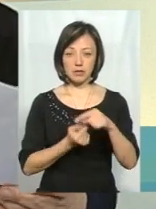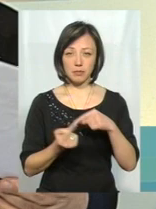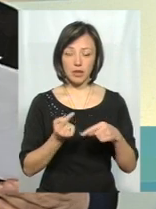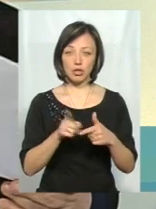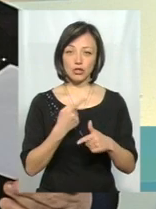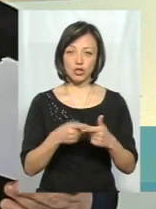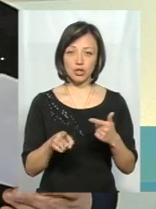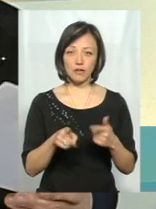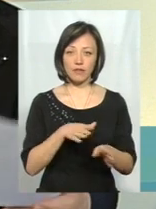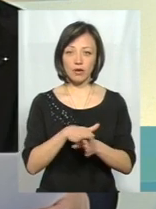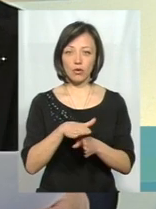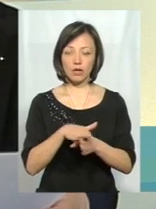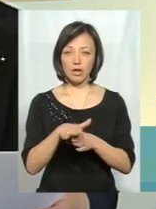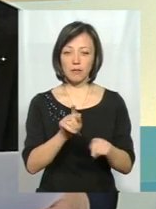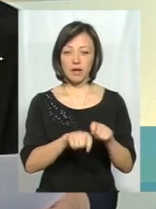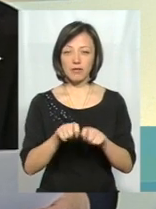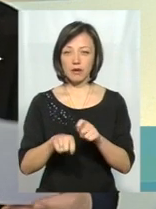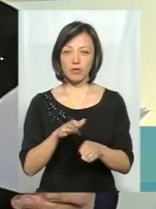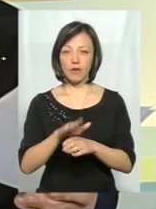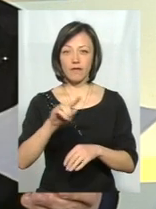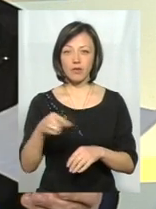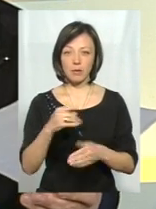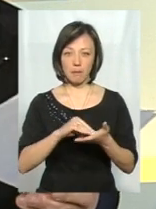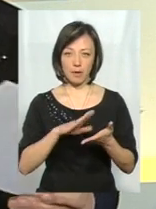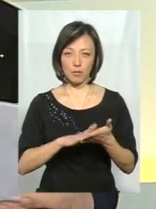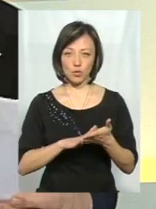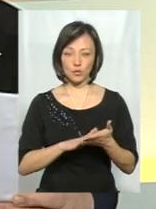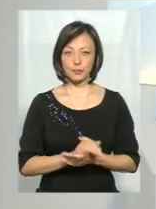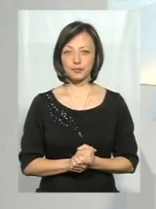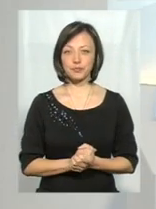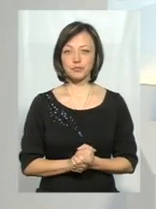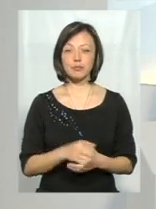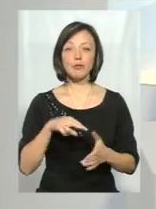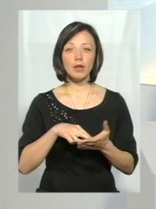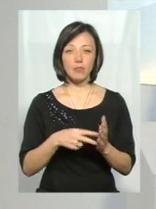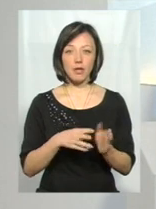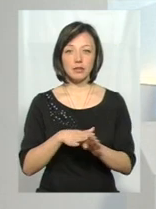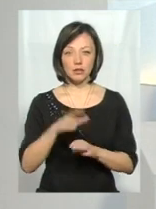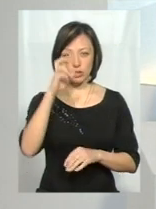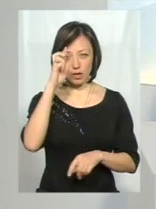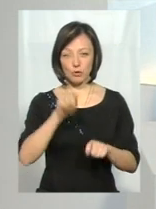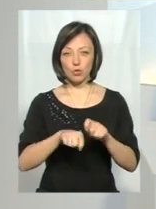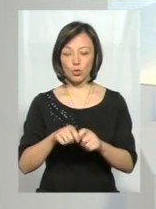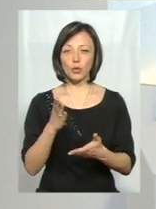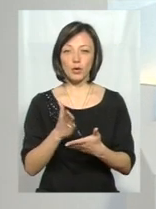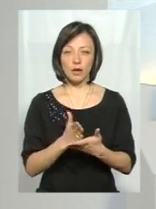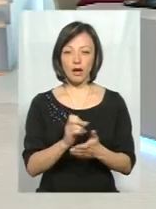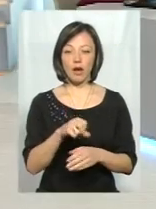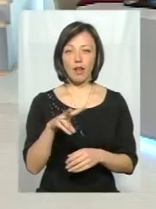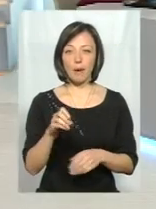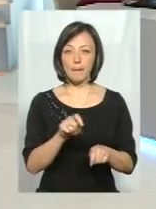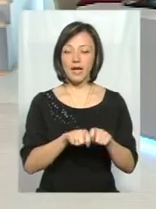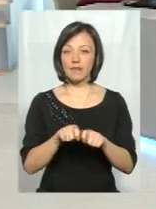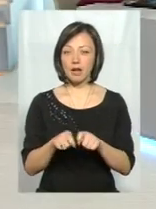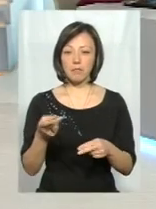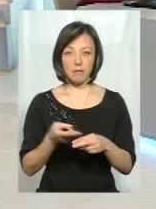чи виконання, перевірка виконання вимог припису. Тобто план здійснення державного контролю є, але